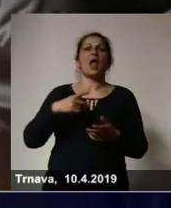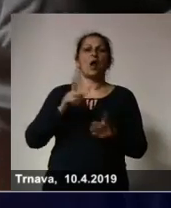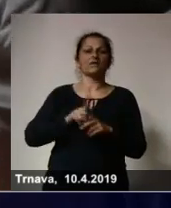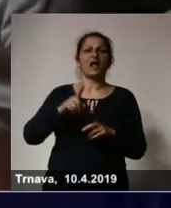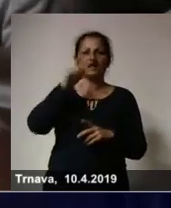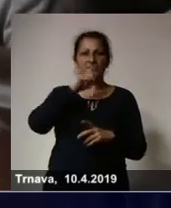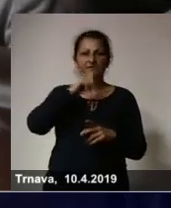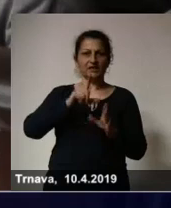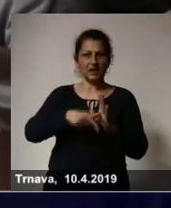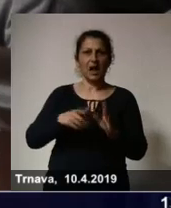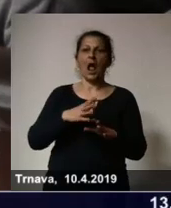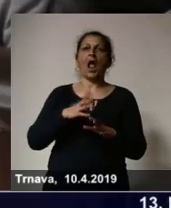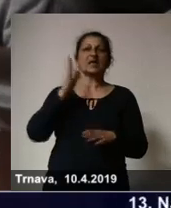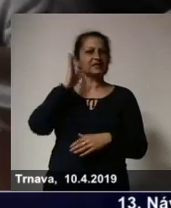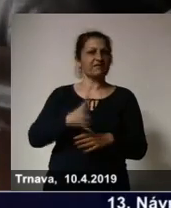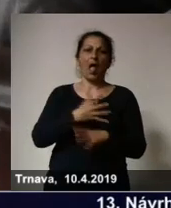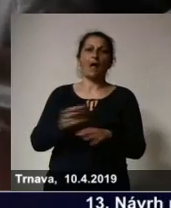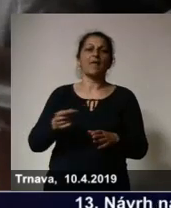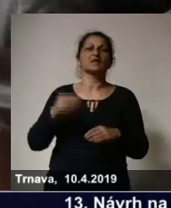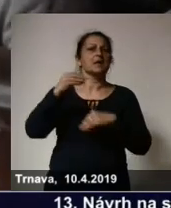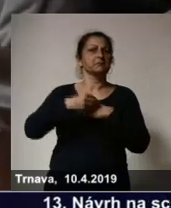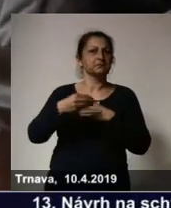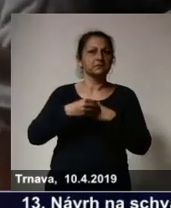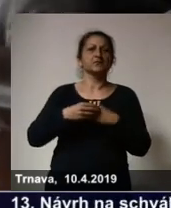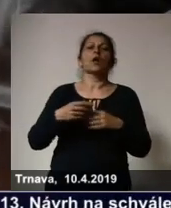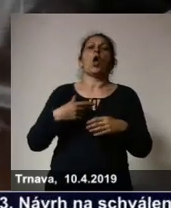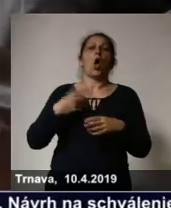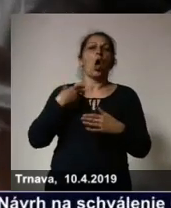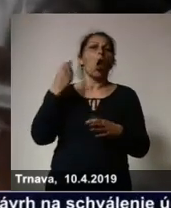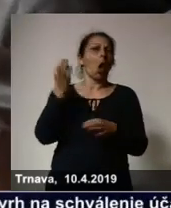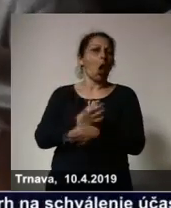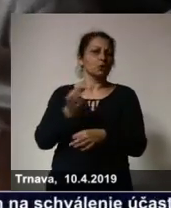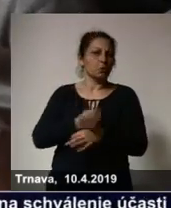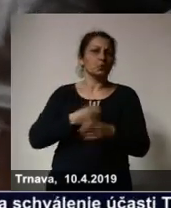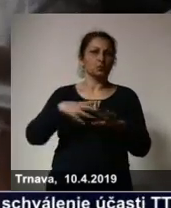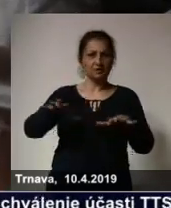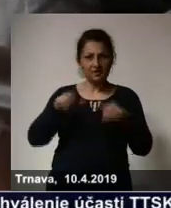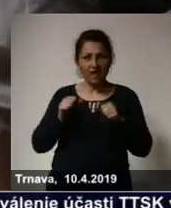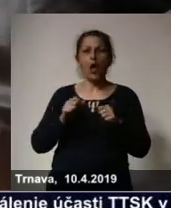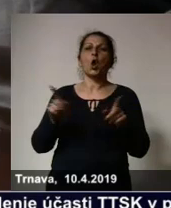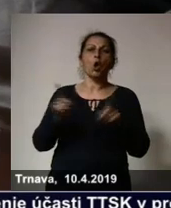schválila materiál bez pripomienok s odporúčaním schváliť. A uznesenie je navrhnuté